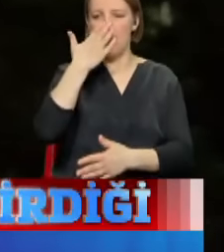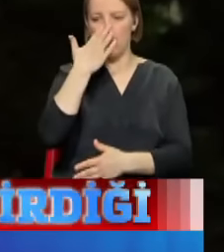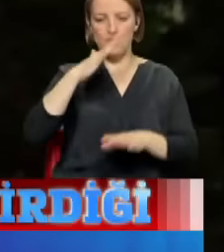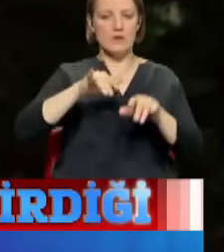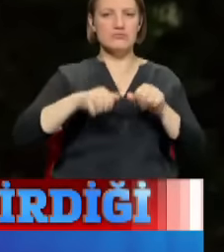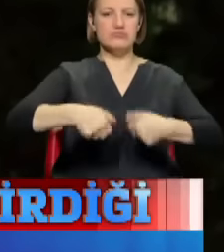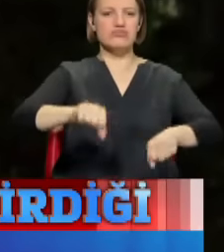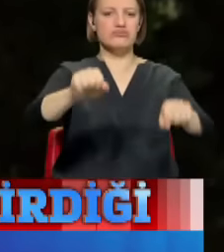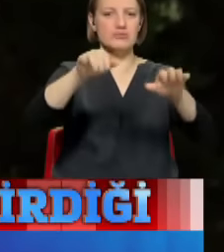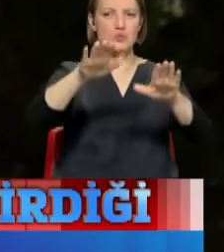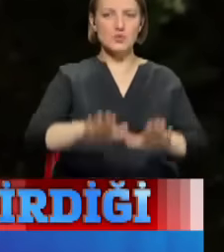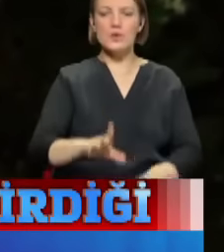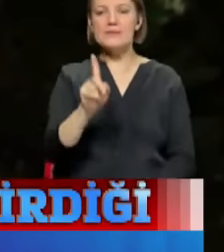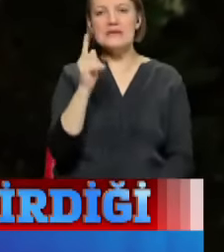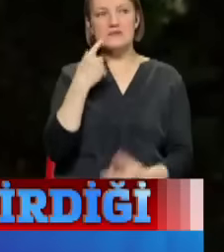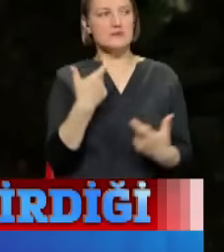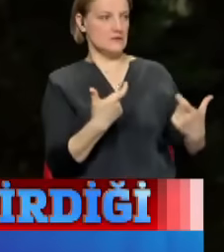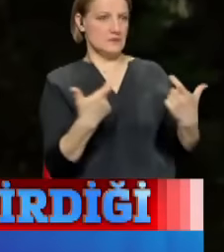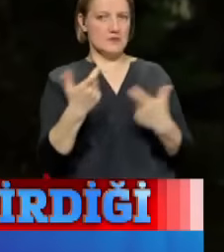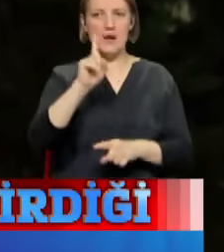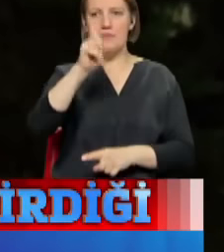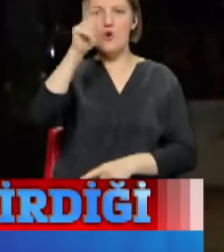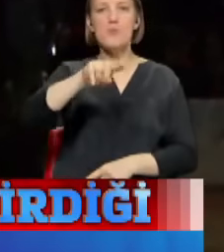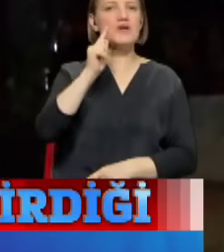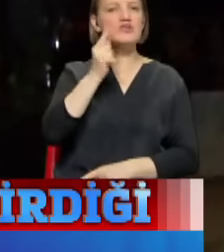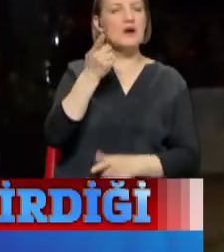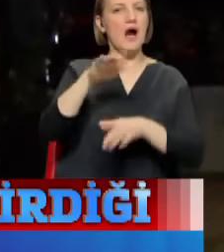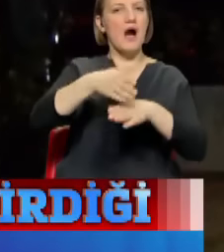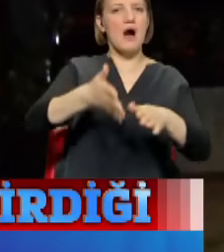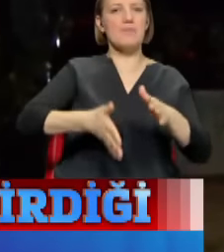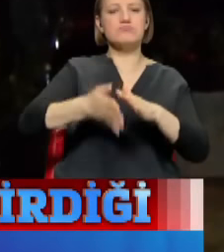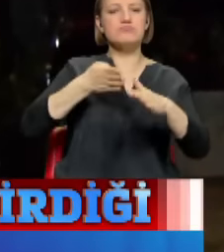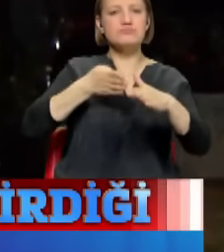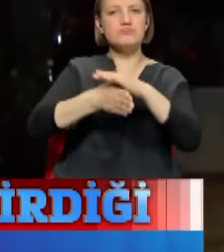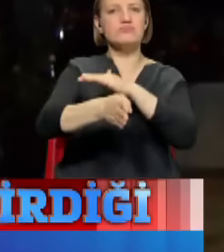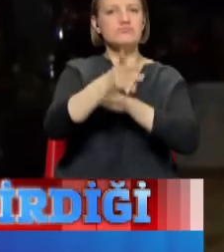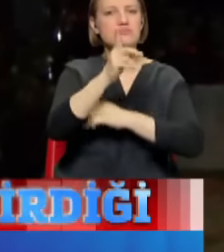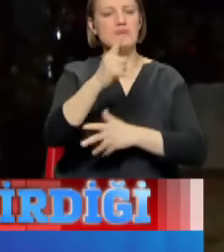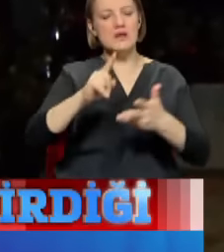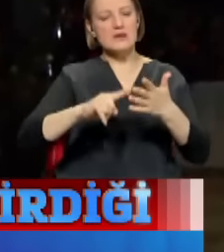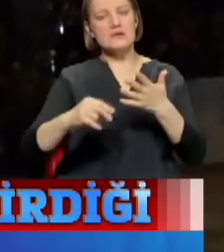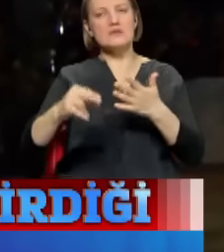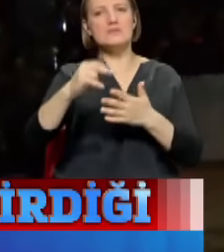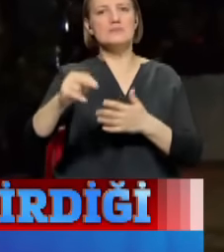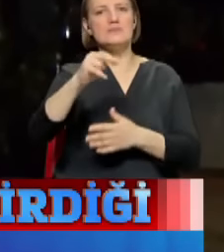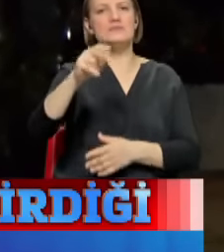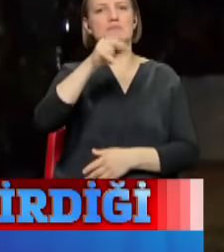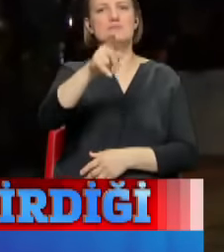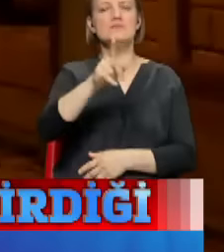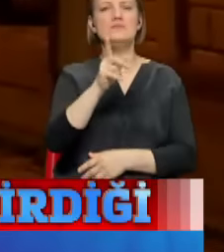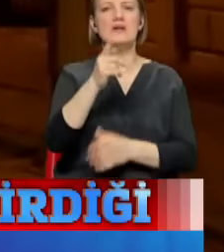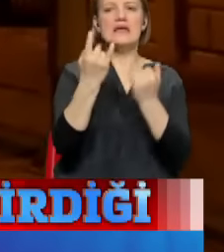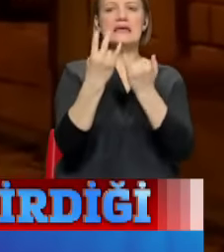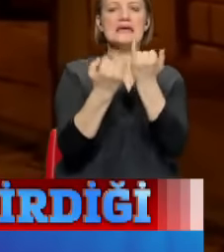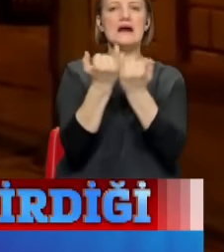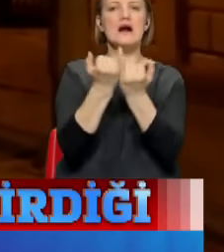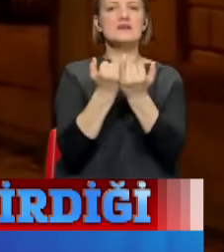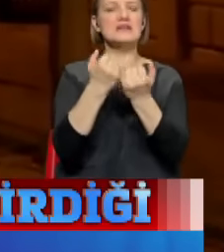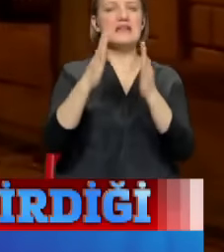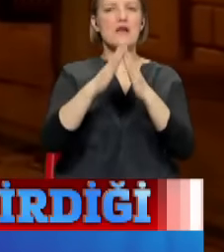önünde durdu. Biri gözcülük yaptı, diğeri ise apartmana girdi. İkinci kata çıkarak Uğur Doğan'la abisi Özgür Doğan'ın oturduğu dairenin